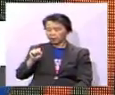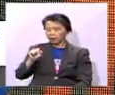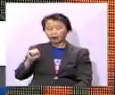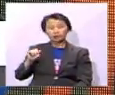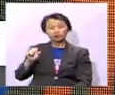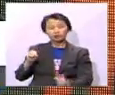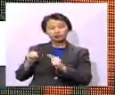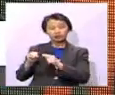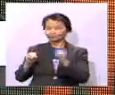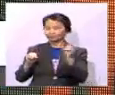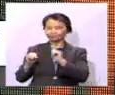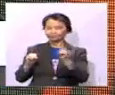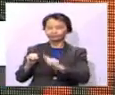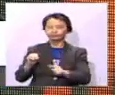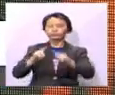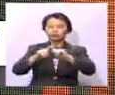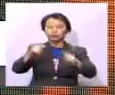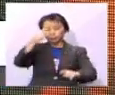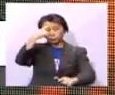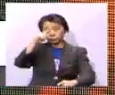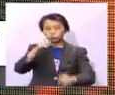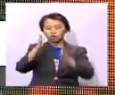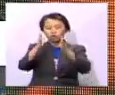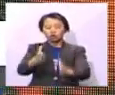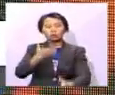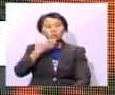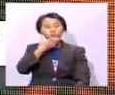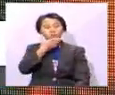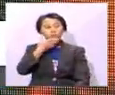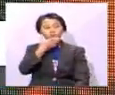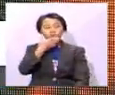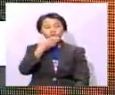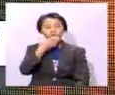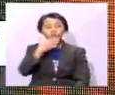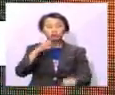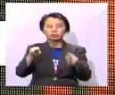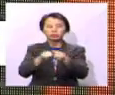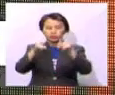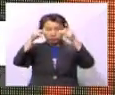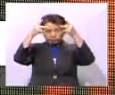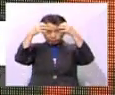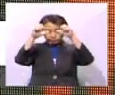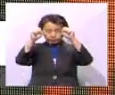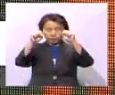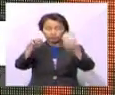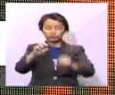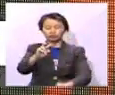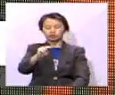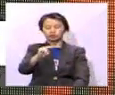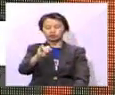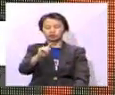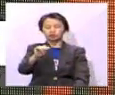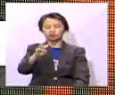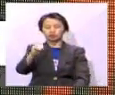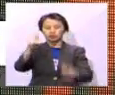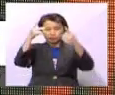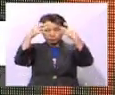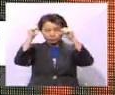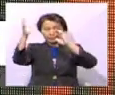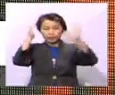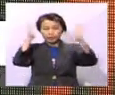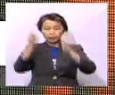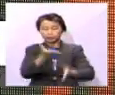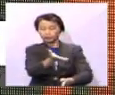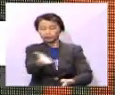Untuk orang muda macam saudara Nizam, Presiden Padbi Malaysia. Dan